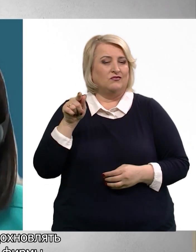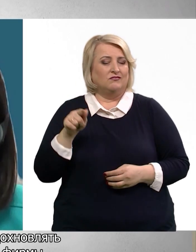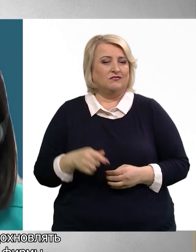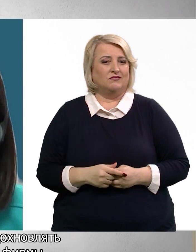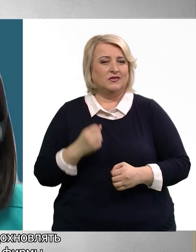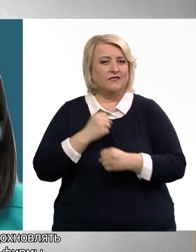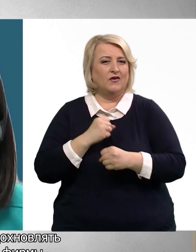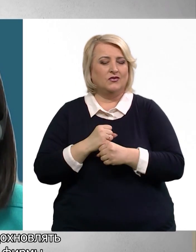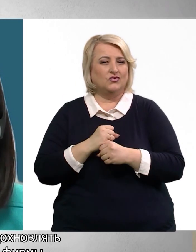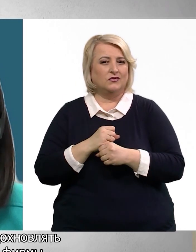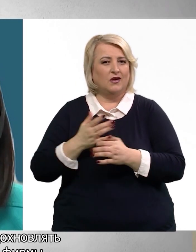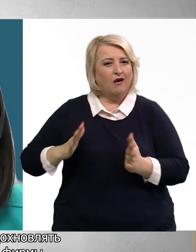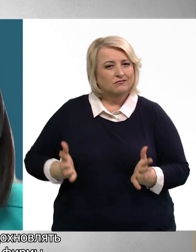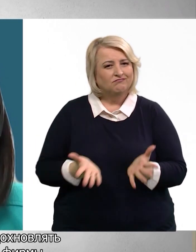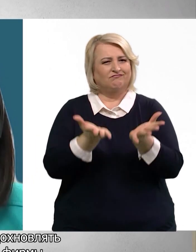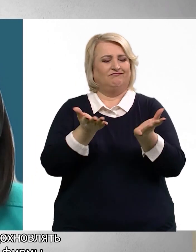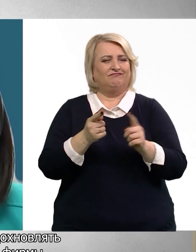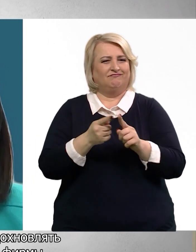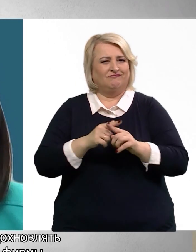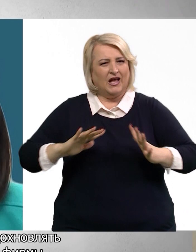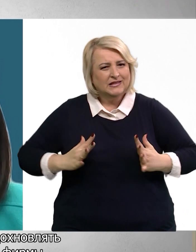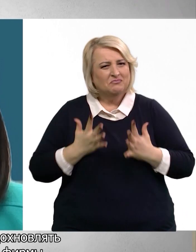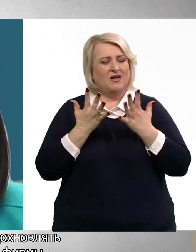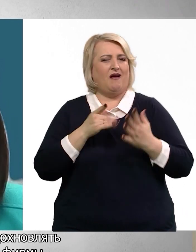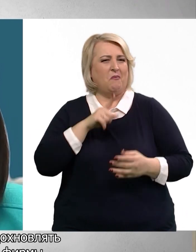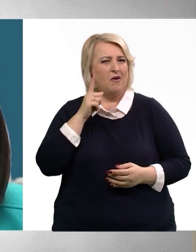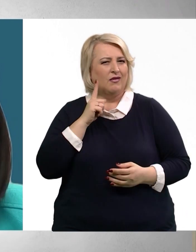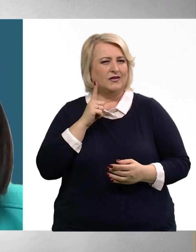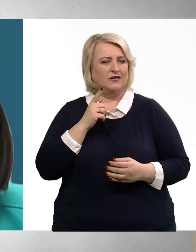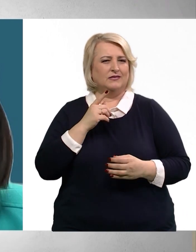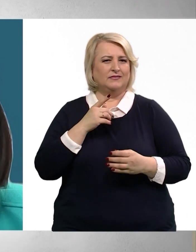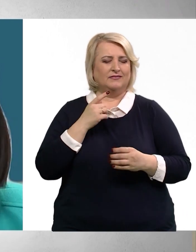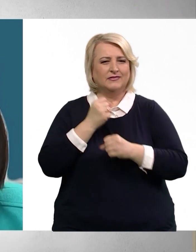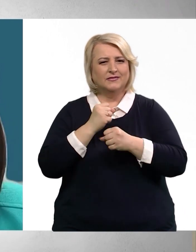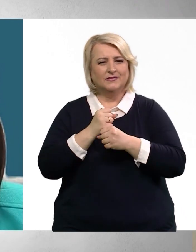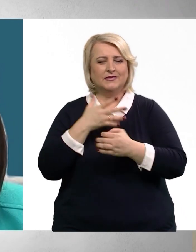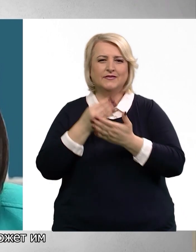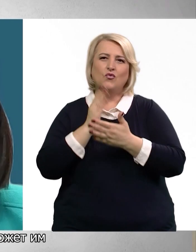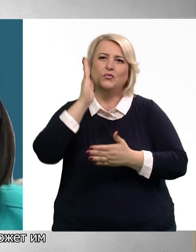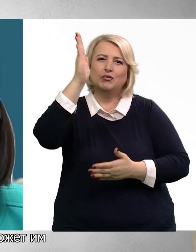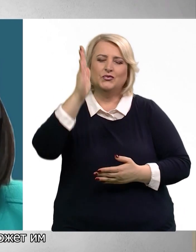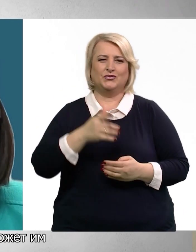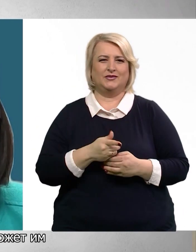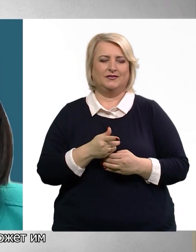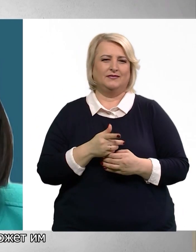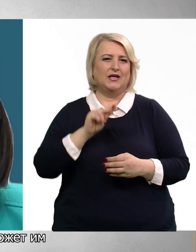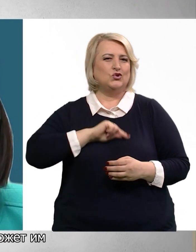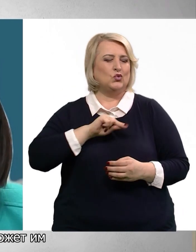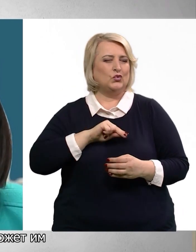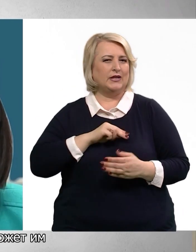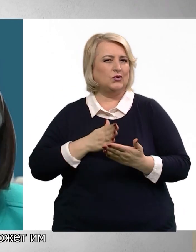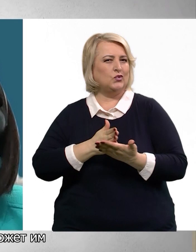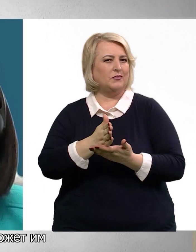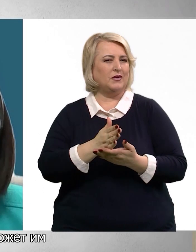face pe bază de a inspira tinerii să creeze firmele lor, să creeze un viitor, să lucreze într-un domeniu